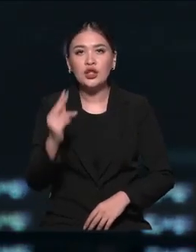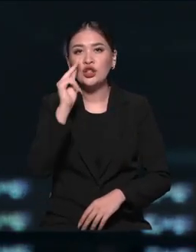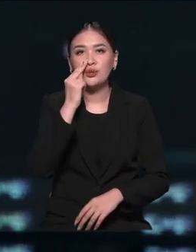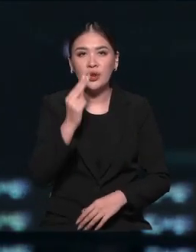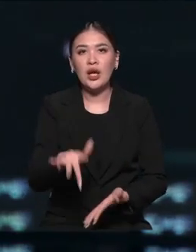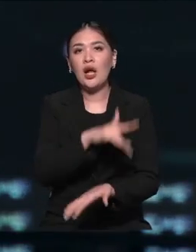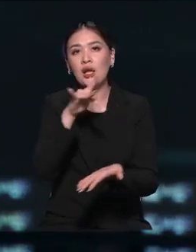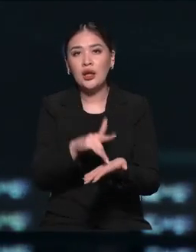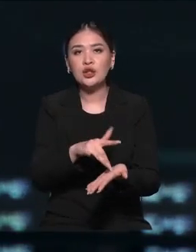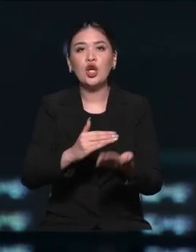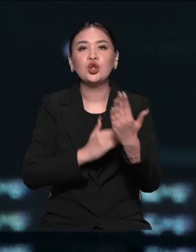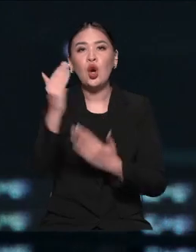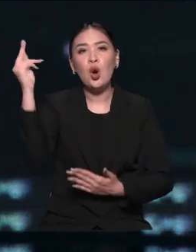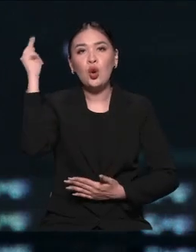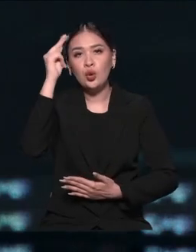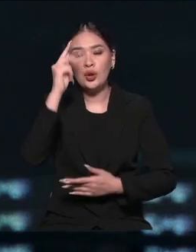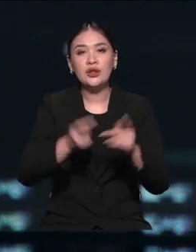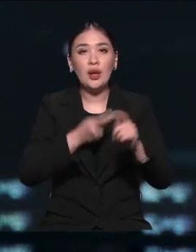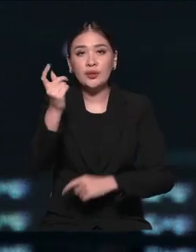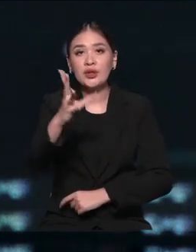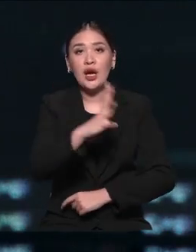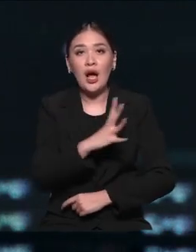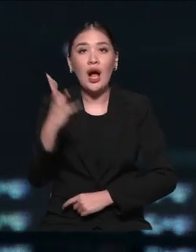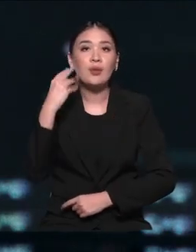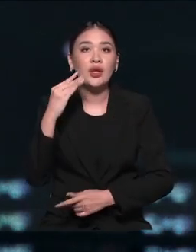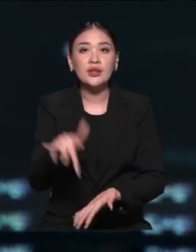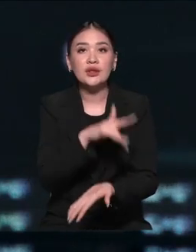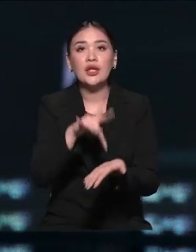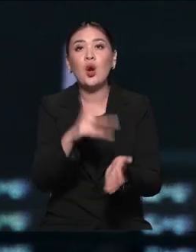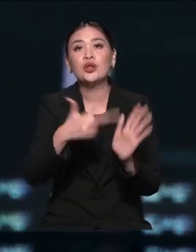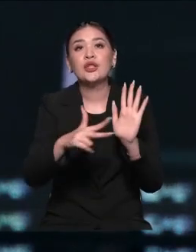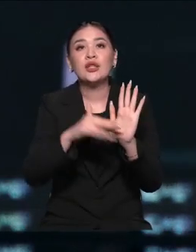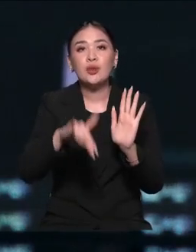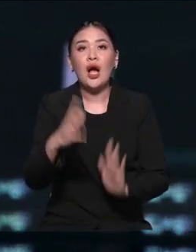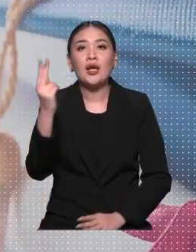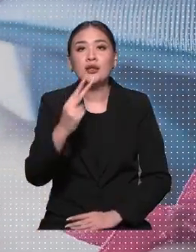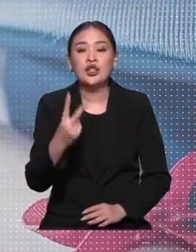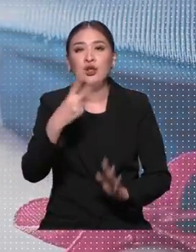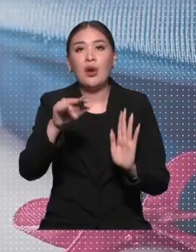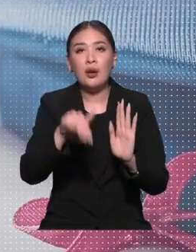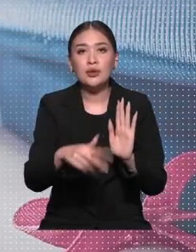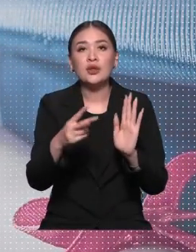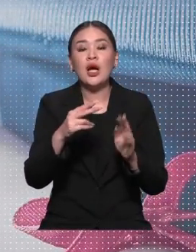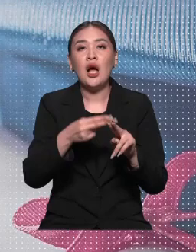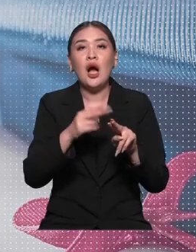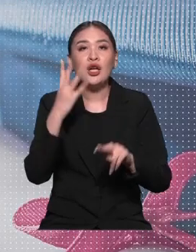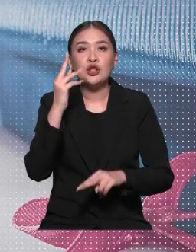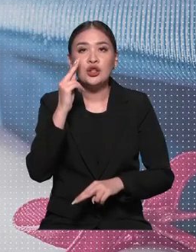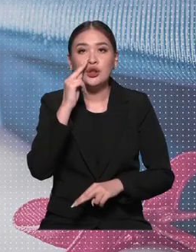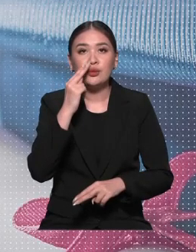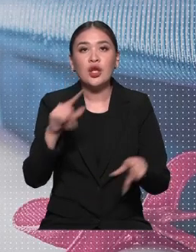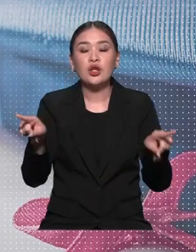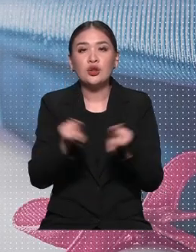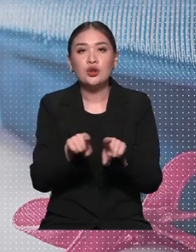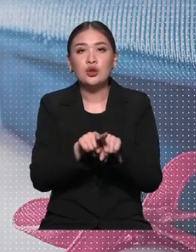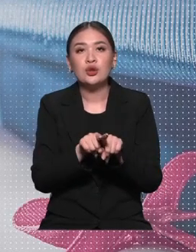жоғары оқу орындарына тапсырылған. Атап айтсақ, Алматыда 38 мың, Астанада 20 мың, ал Шымкентте 6 мың түлек оқуға ниет